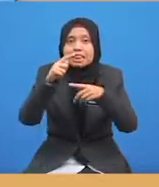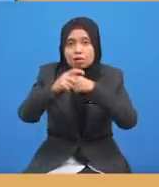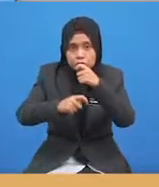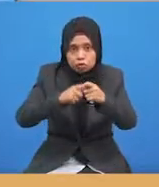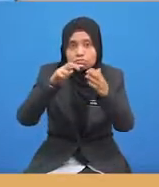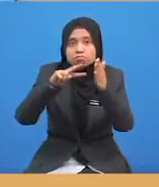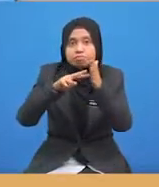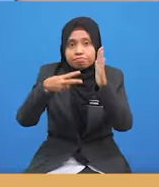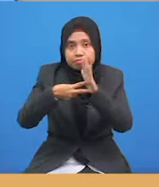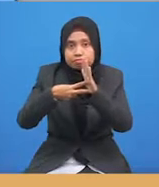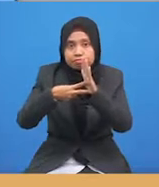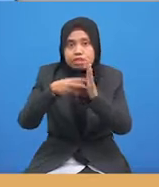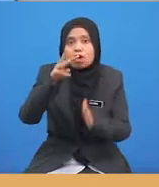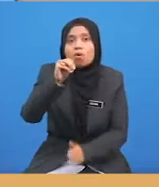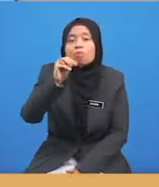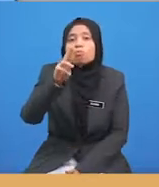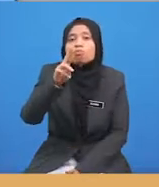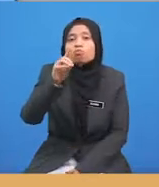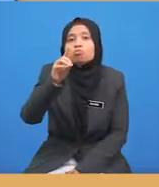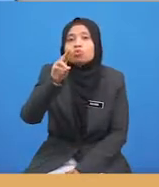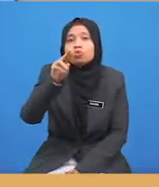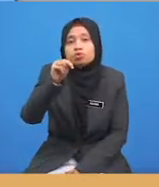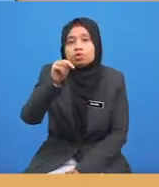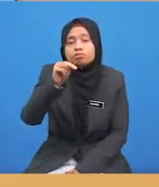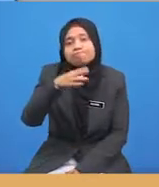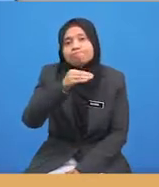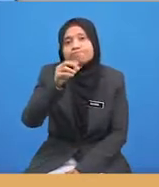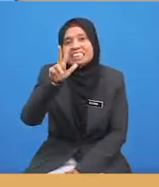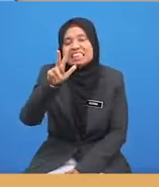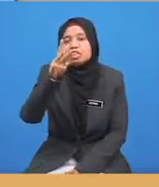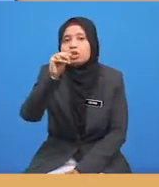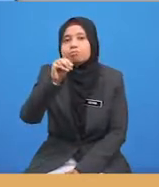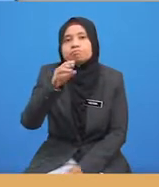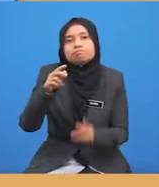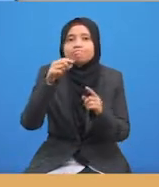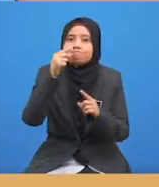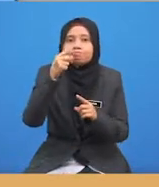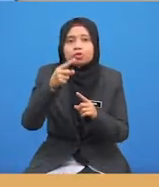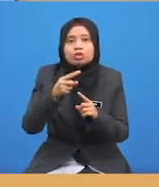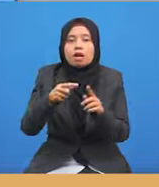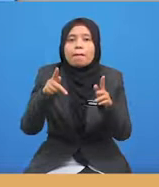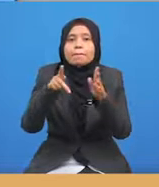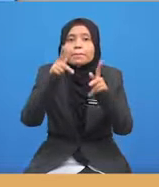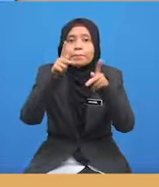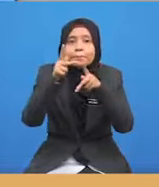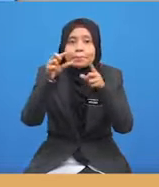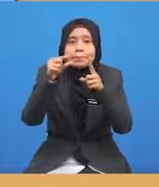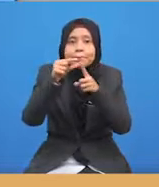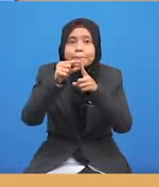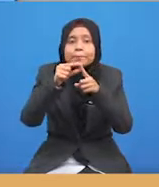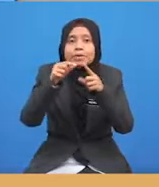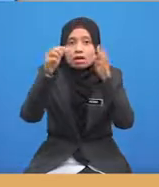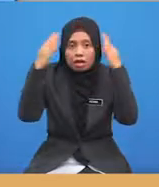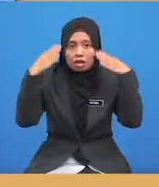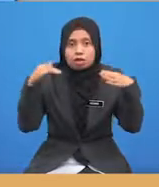ialah mudun, madain dan madana. 3M. Perkataan Arab tersebut